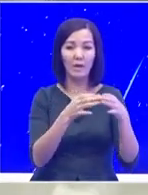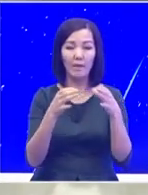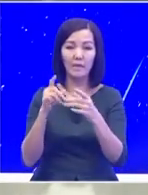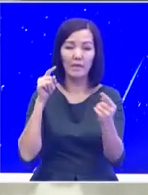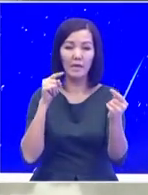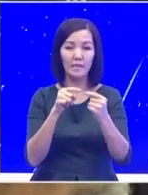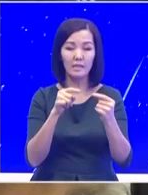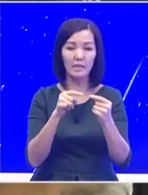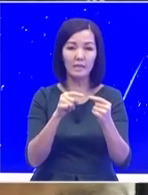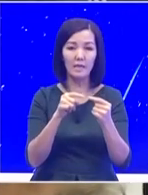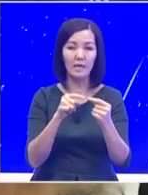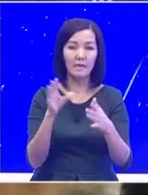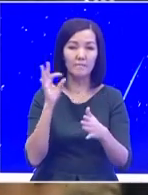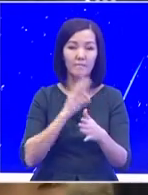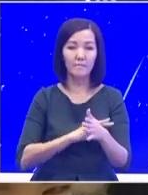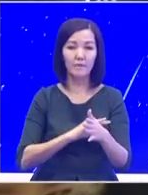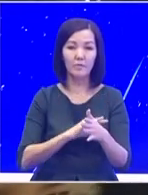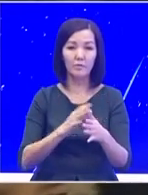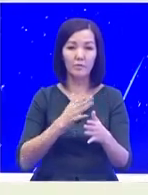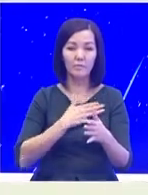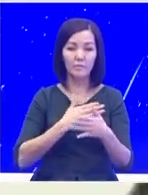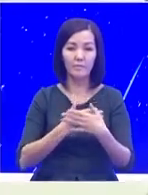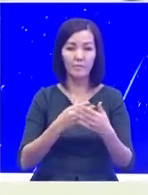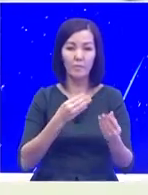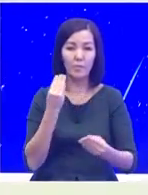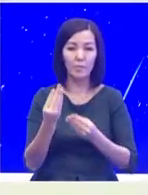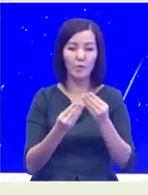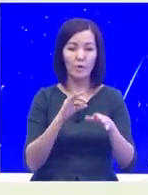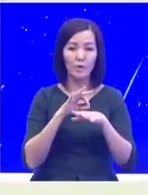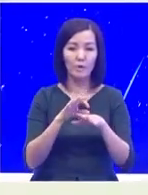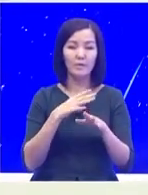отауына салым салу үшін аянып қалмады.